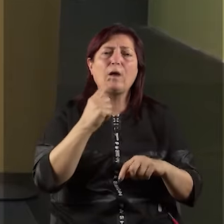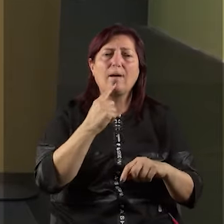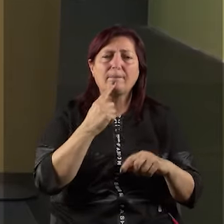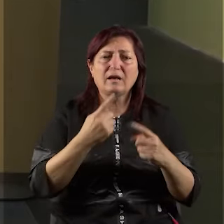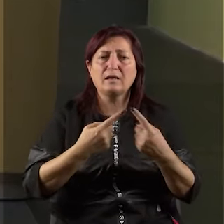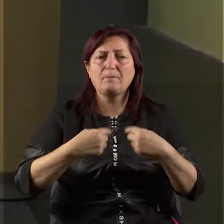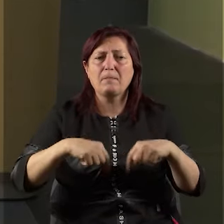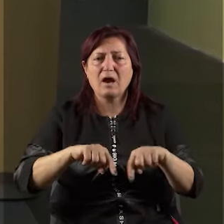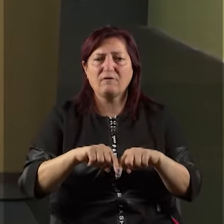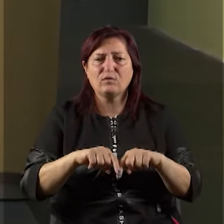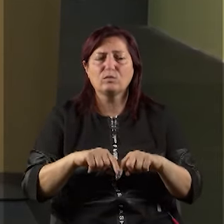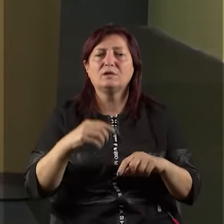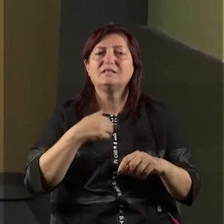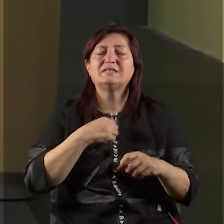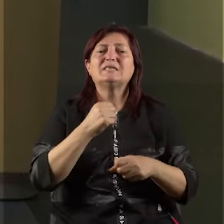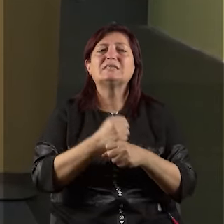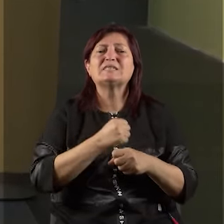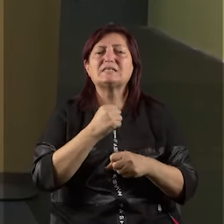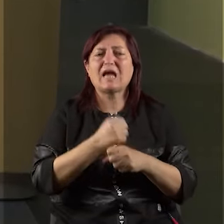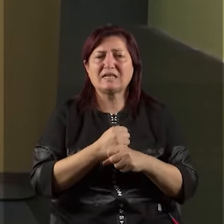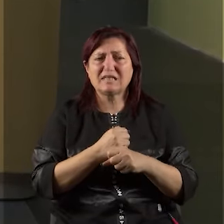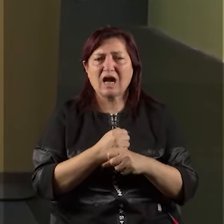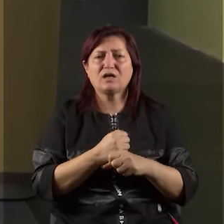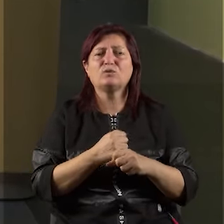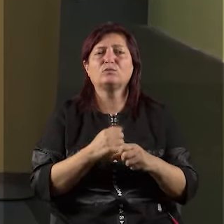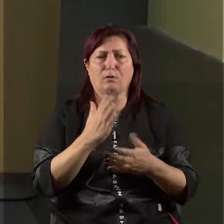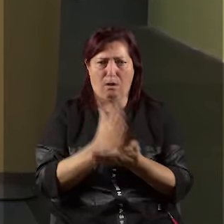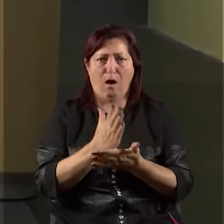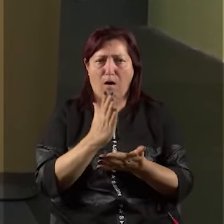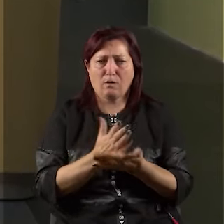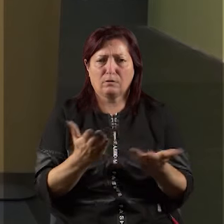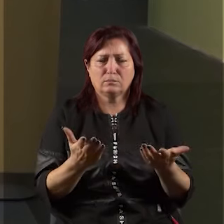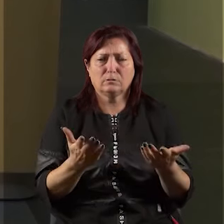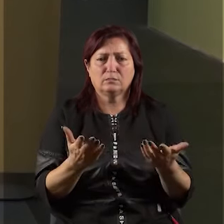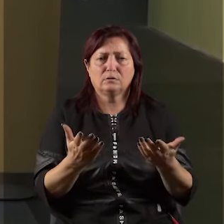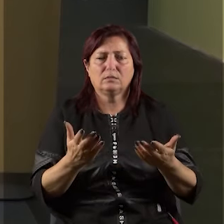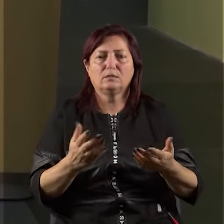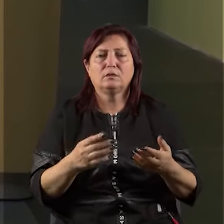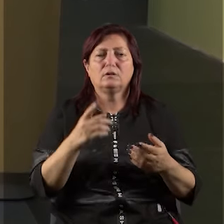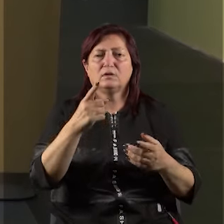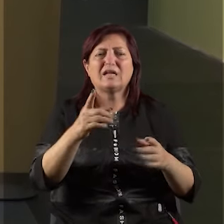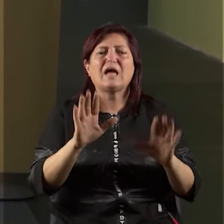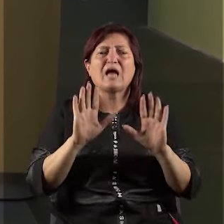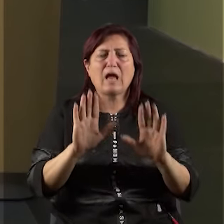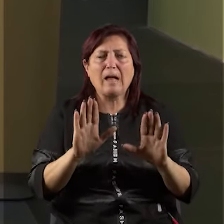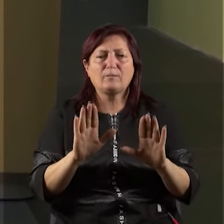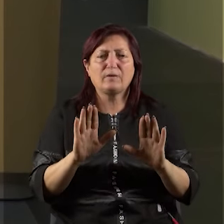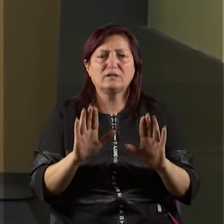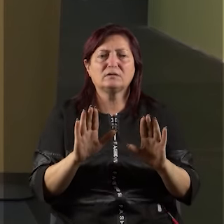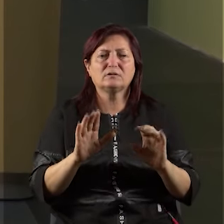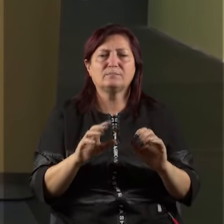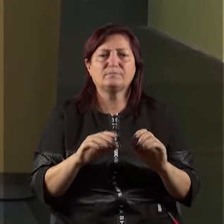կամ ստեղծագործական նկատմամբ ստեղծագործական միությունների կա, ոնց չկա։ Չէ, ես նկատի ունեմ այդպես, ես նկատի ունեմ